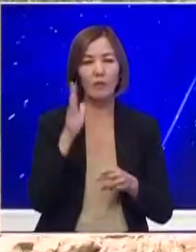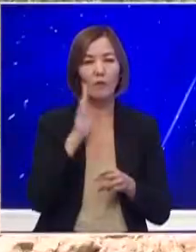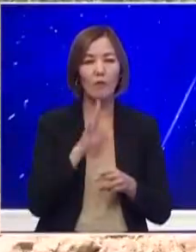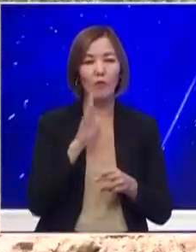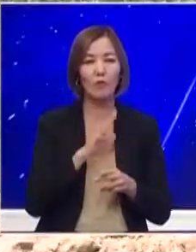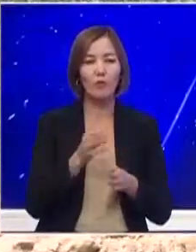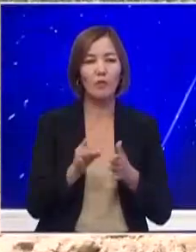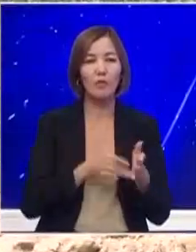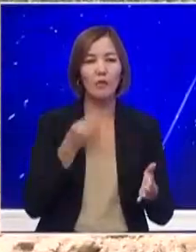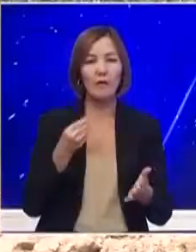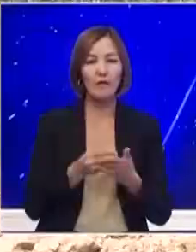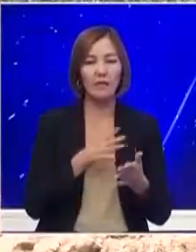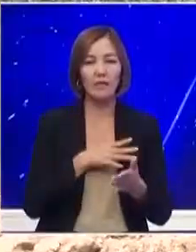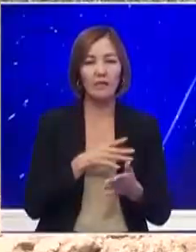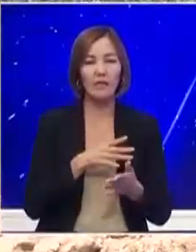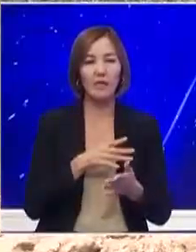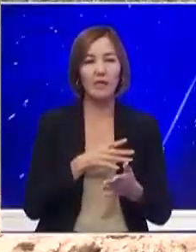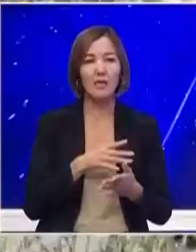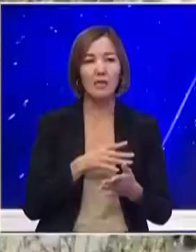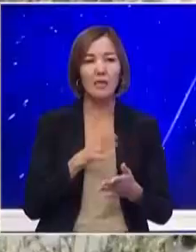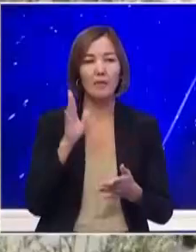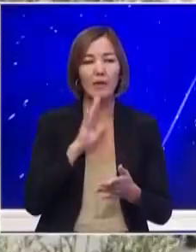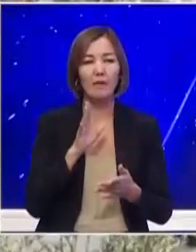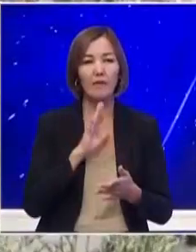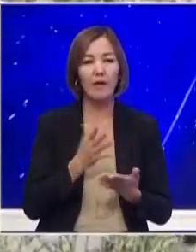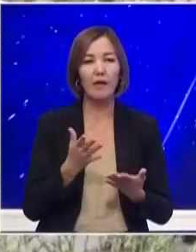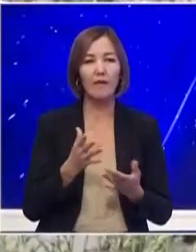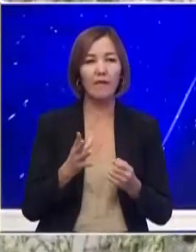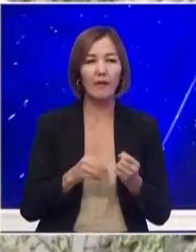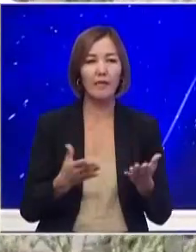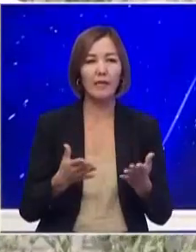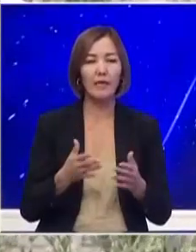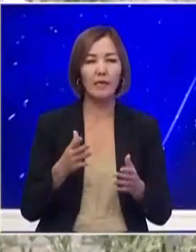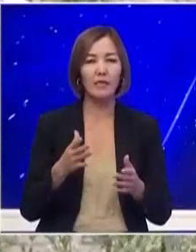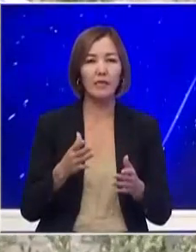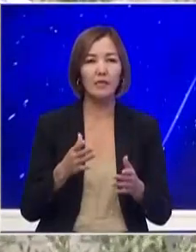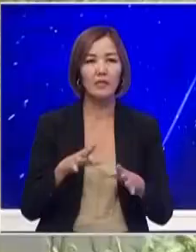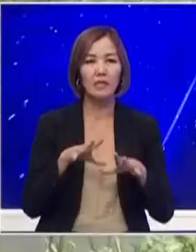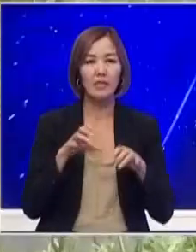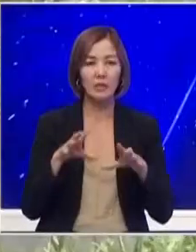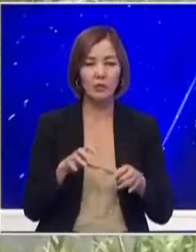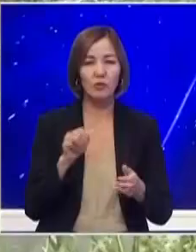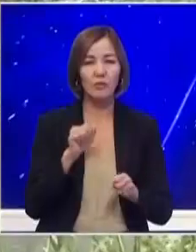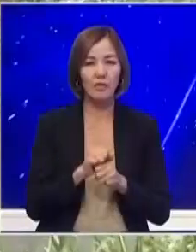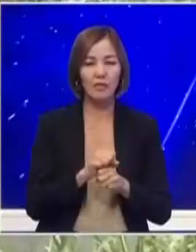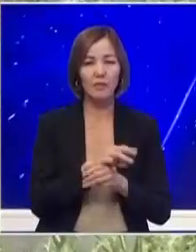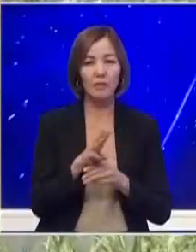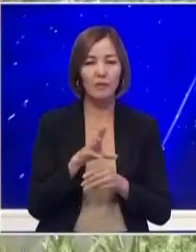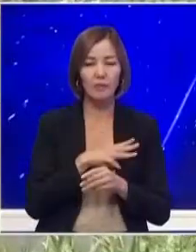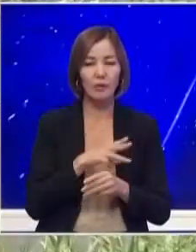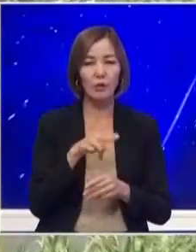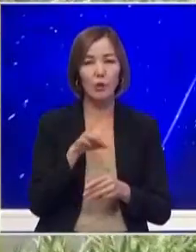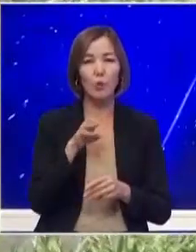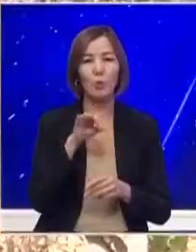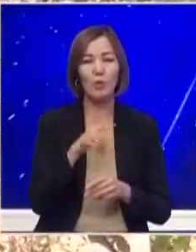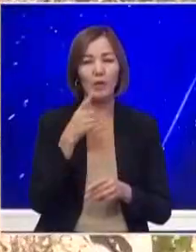воду сильно выросла. Стоит отметить, поливная вода на эти земли подается частными насосными станциями. По словам Думана